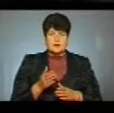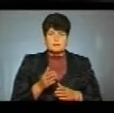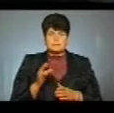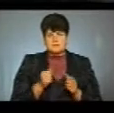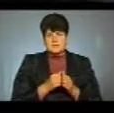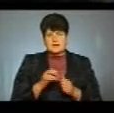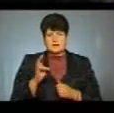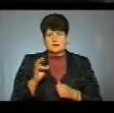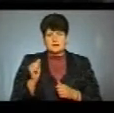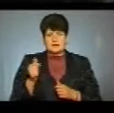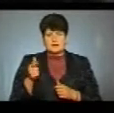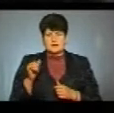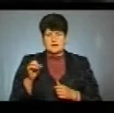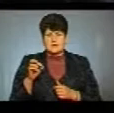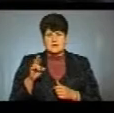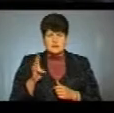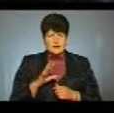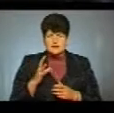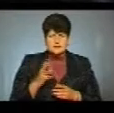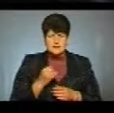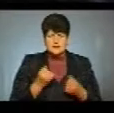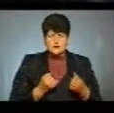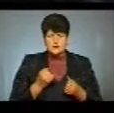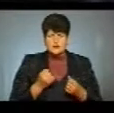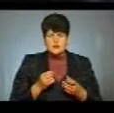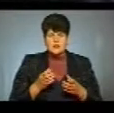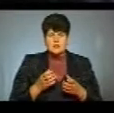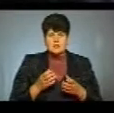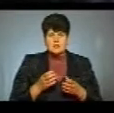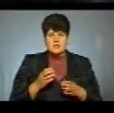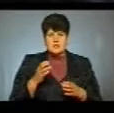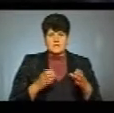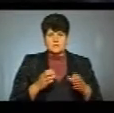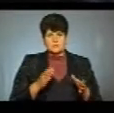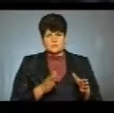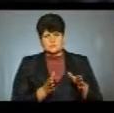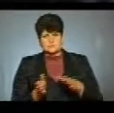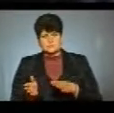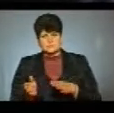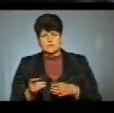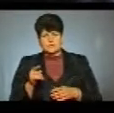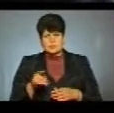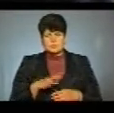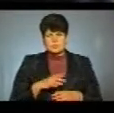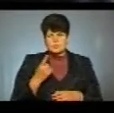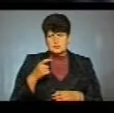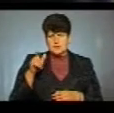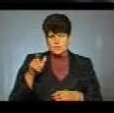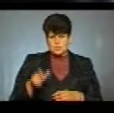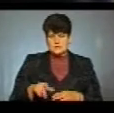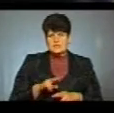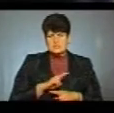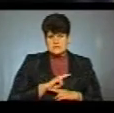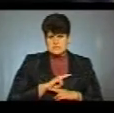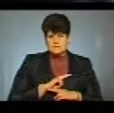він не справився з керуванням водій. І автобус їхав в кювет. От туди була одна людина